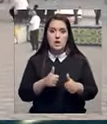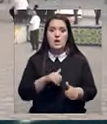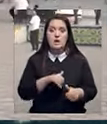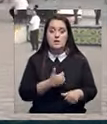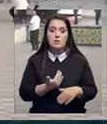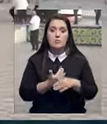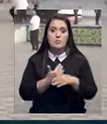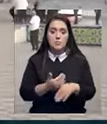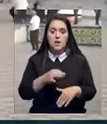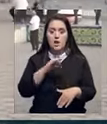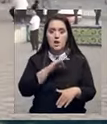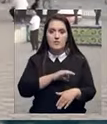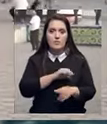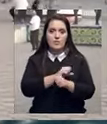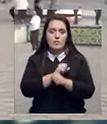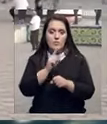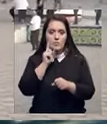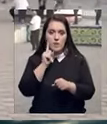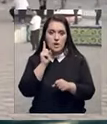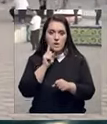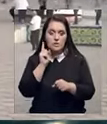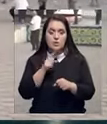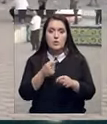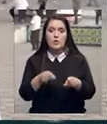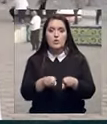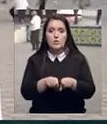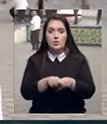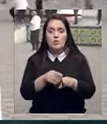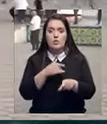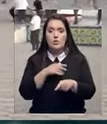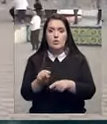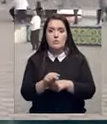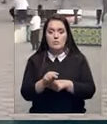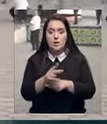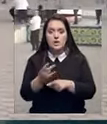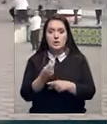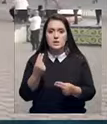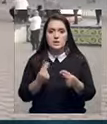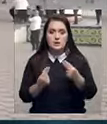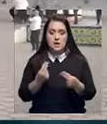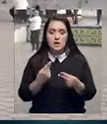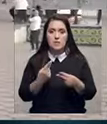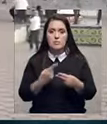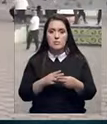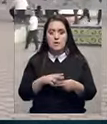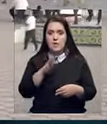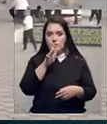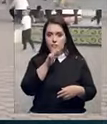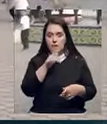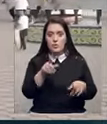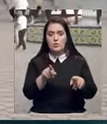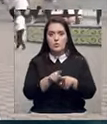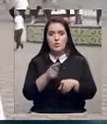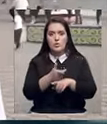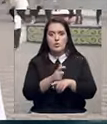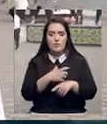содействовать эффективному досугу молодежи региона. В то же время преследуем цель модернизировать национальные игры согласно веяниям времени. А также здесь очень